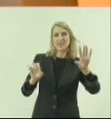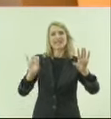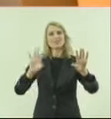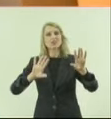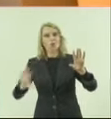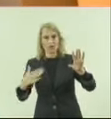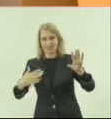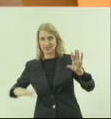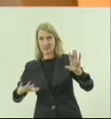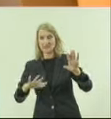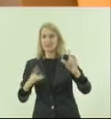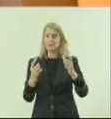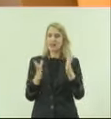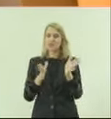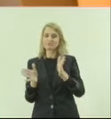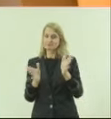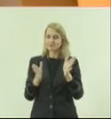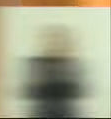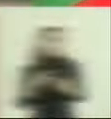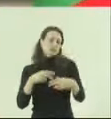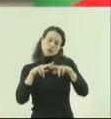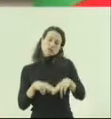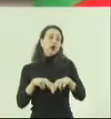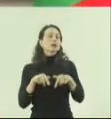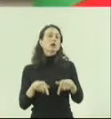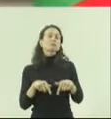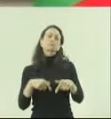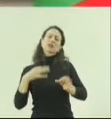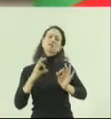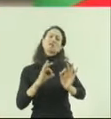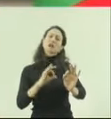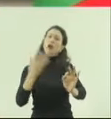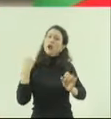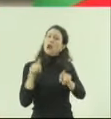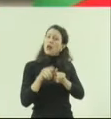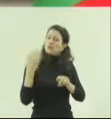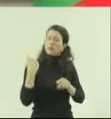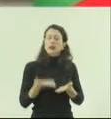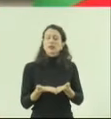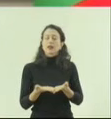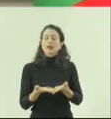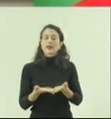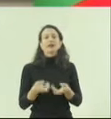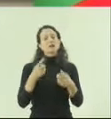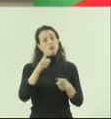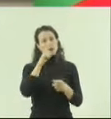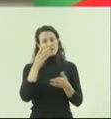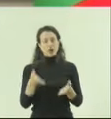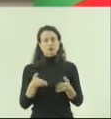обстановка Европа трябва да намери своето място. Конференция е интересна и важна, мнозинството е на